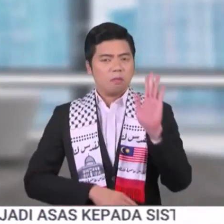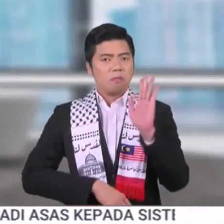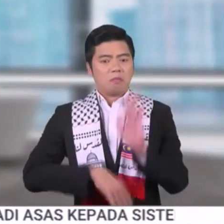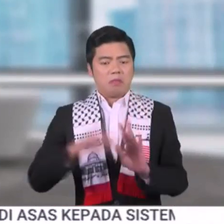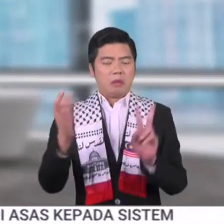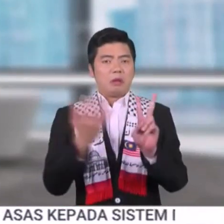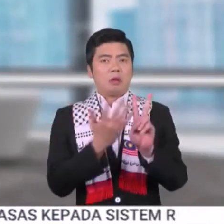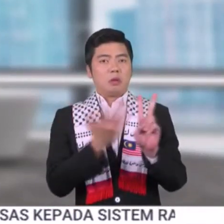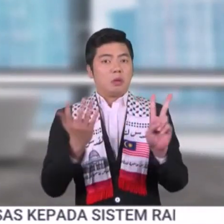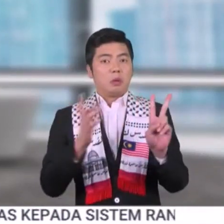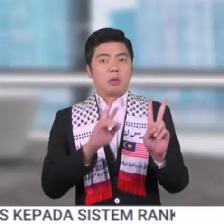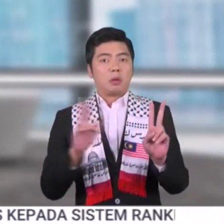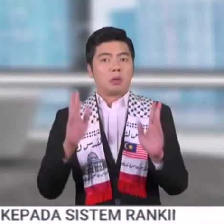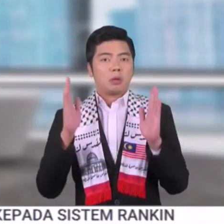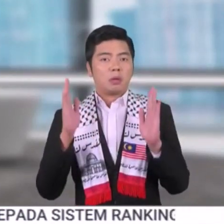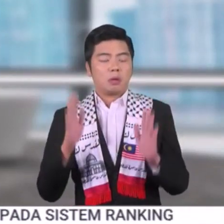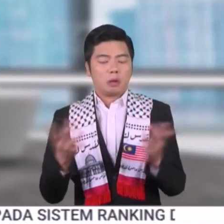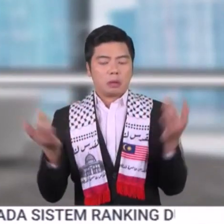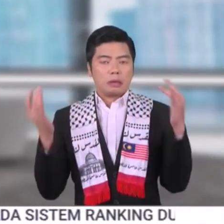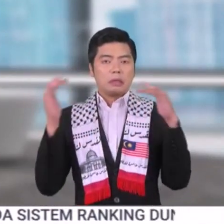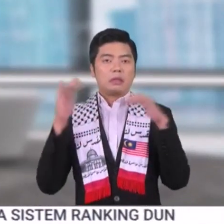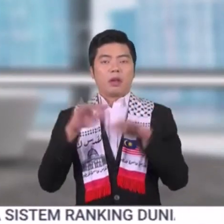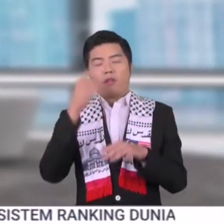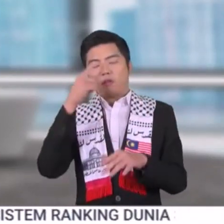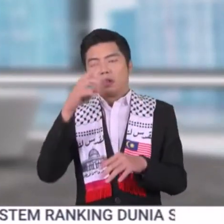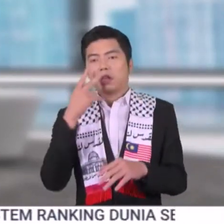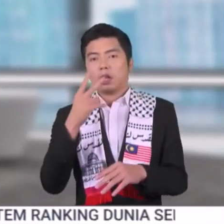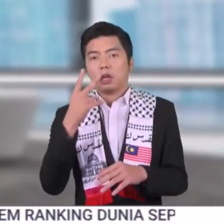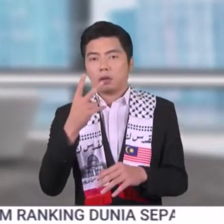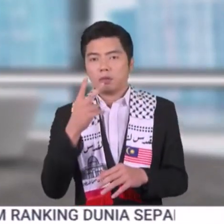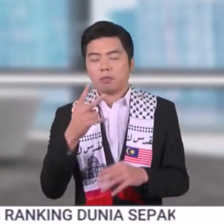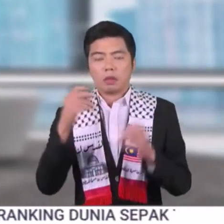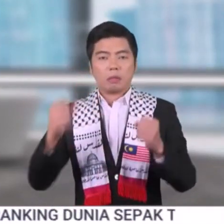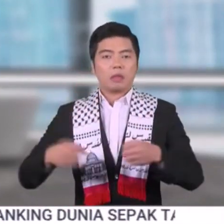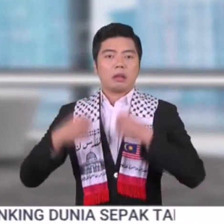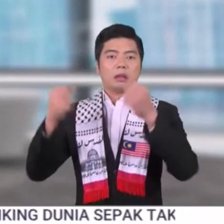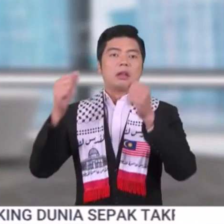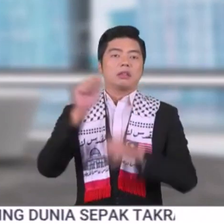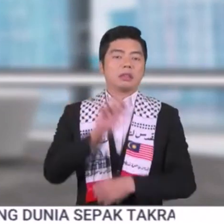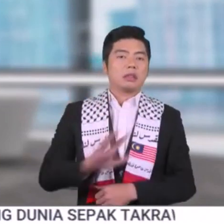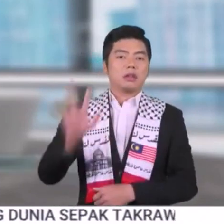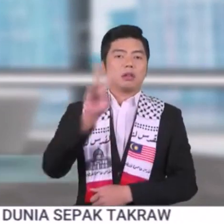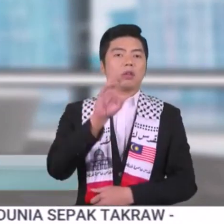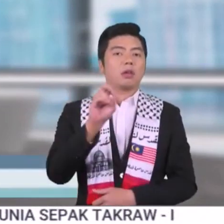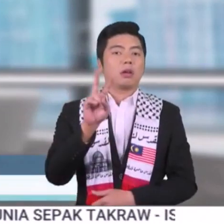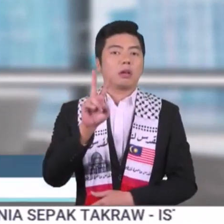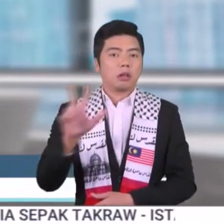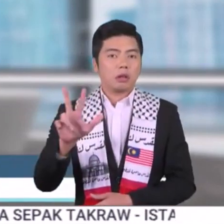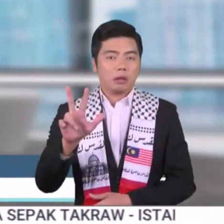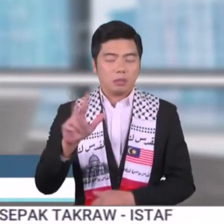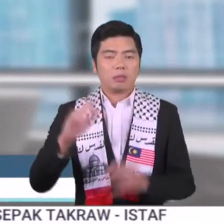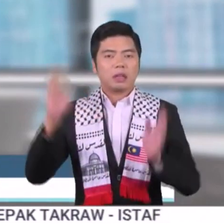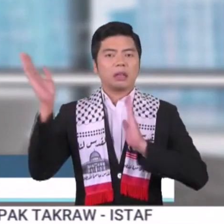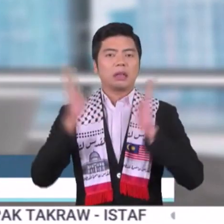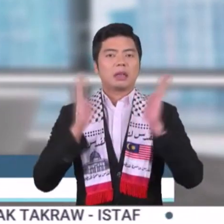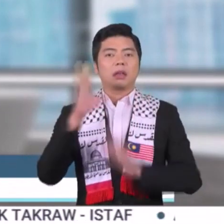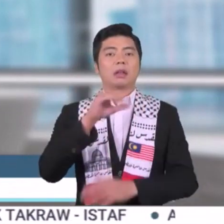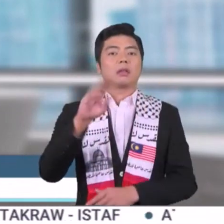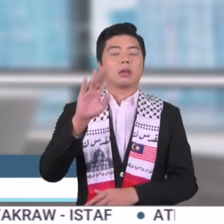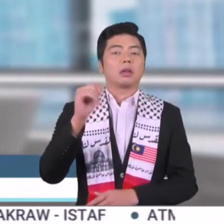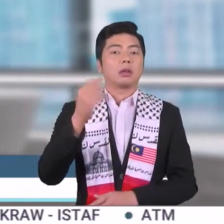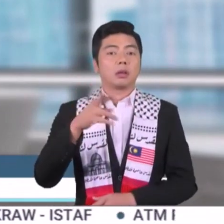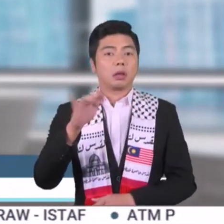lebih 2000 penyokong bola Sebak tempatan hadir menyaksikan aksi kumpulan epala Asia 2023 di antara Malaysia dan